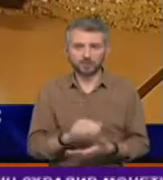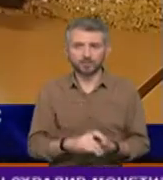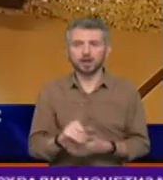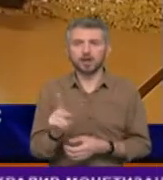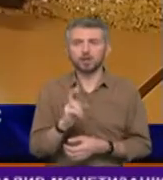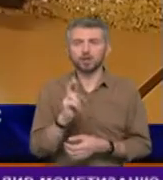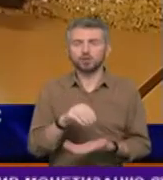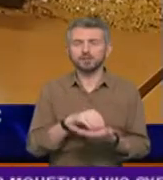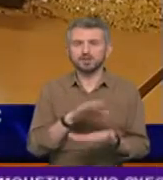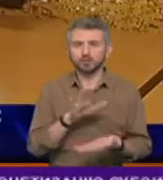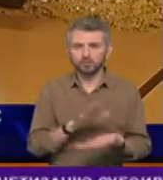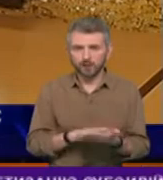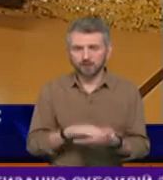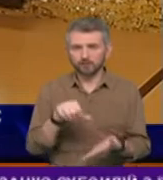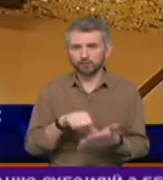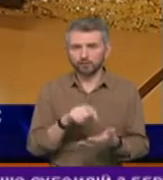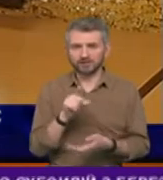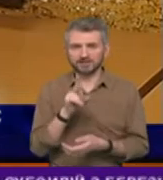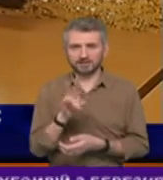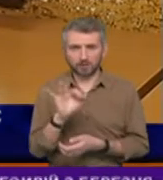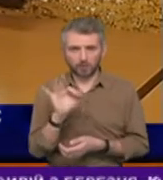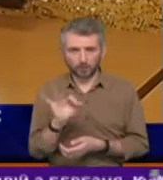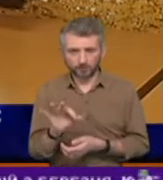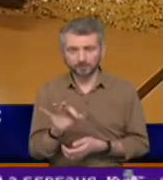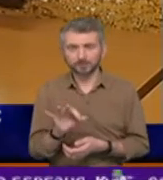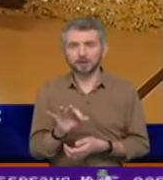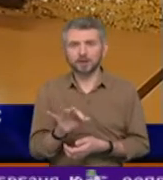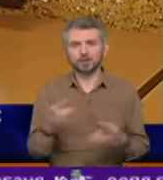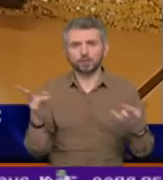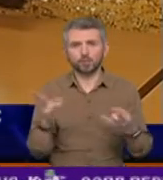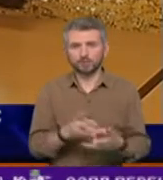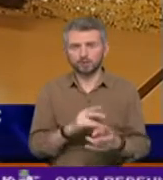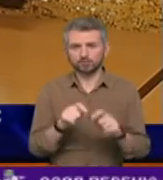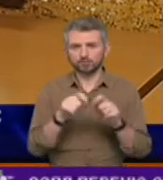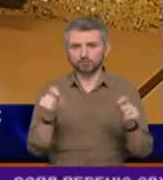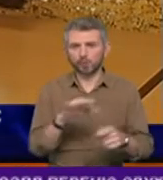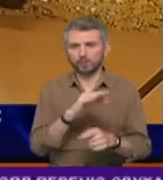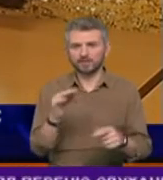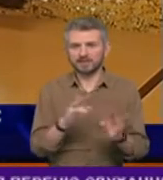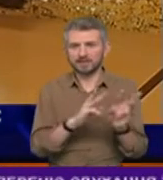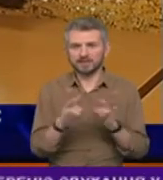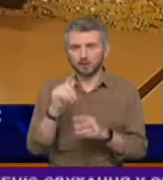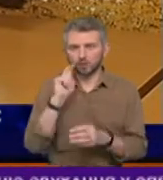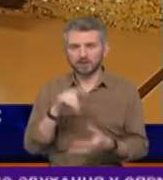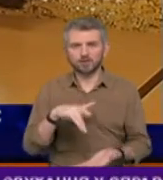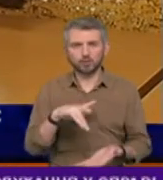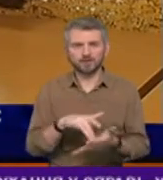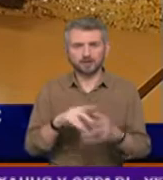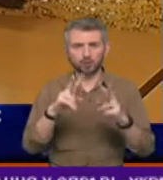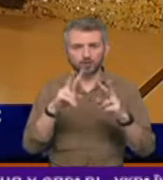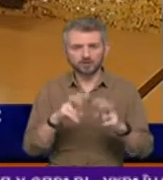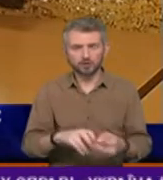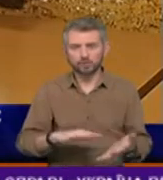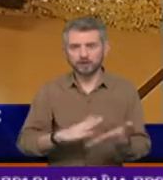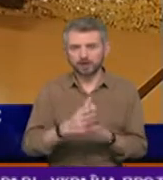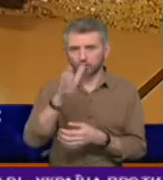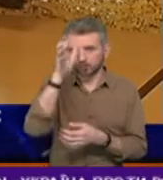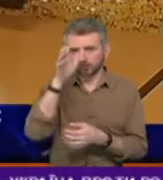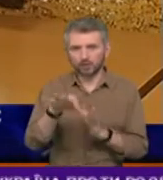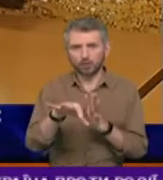до, тобто жодне завдання, яке потрапляє до тесту українського центру, воно не пишеться перед тестом, воно пишеться задовго до